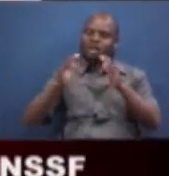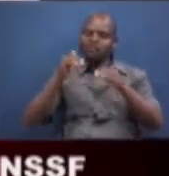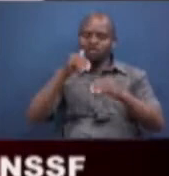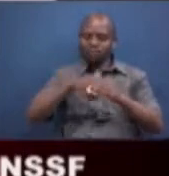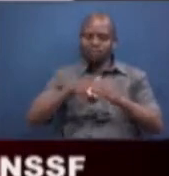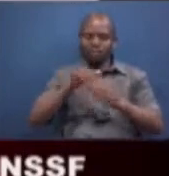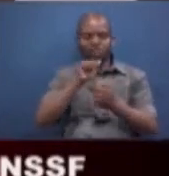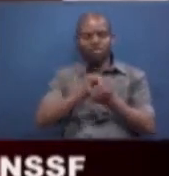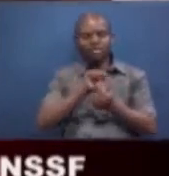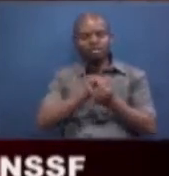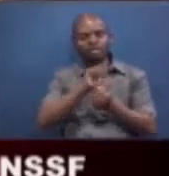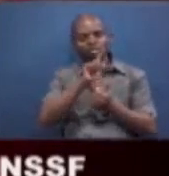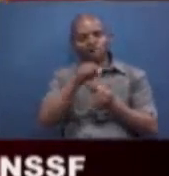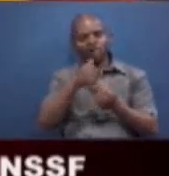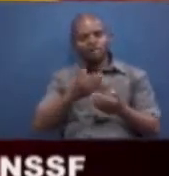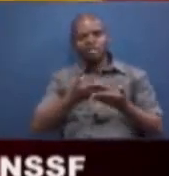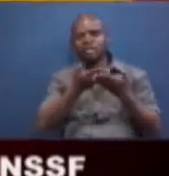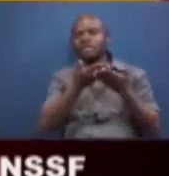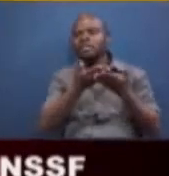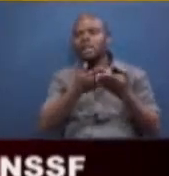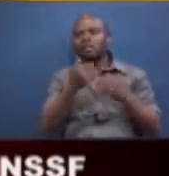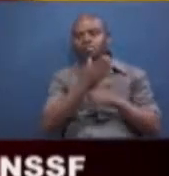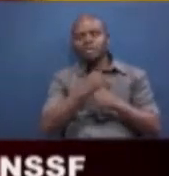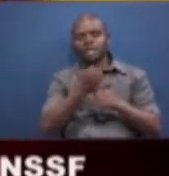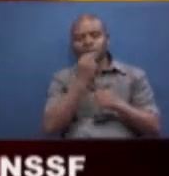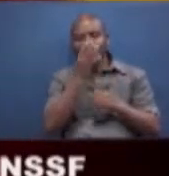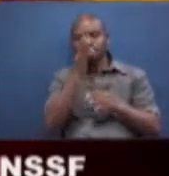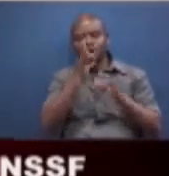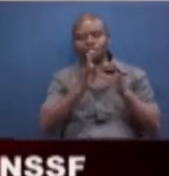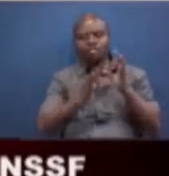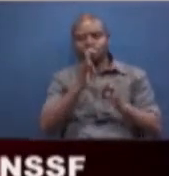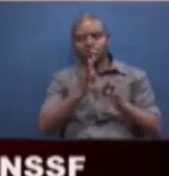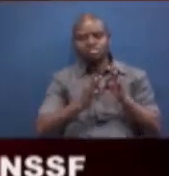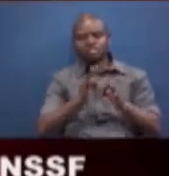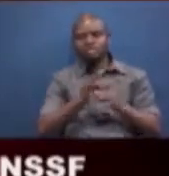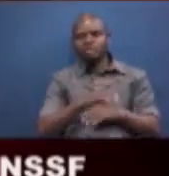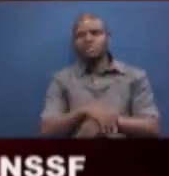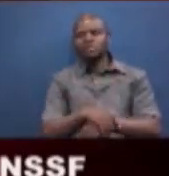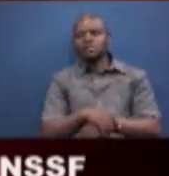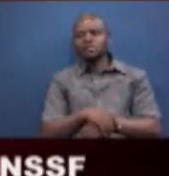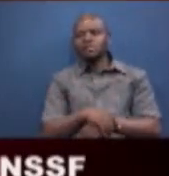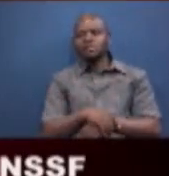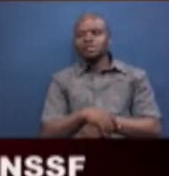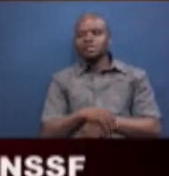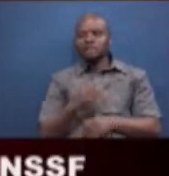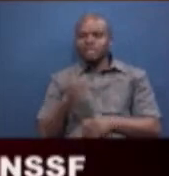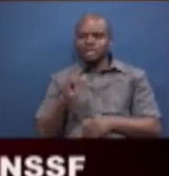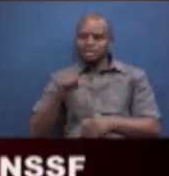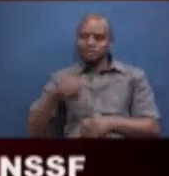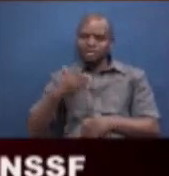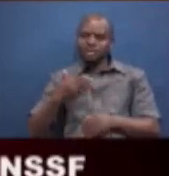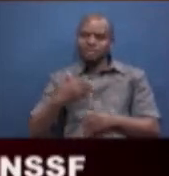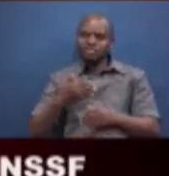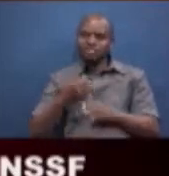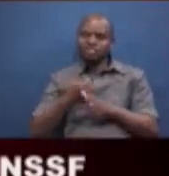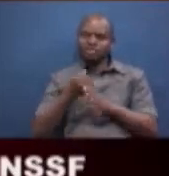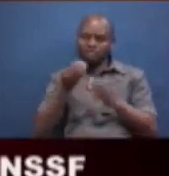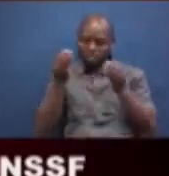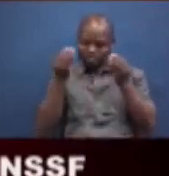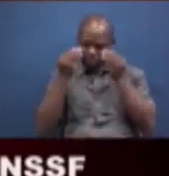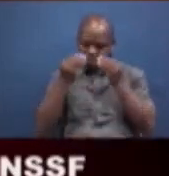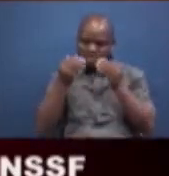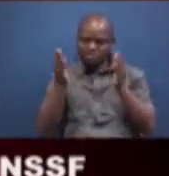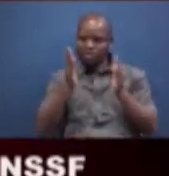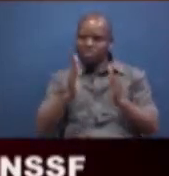mfuko, jambo ambalo litawasaidia kupata taarifa za mafao yao. Mfumo, ndio maana tuna insist sana watu wajifunze